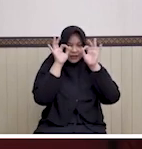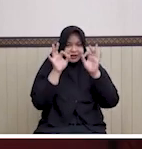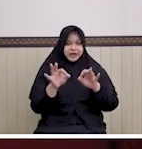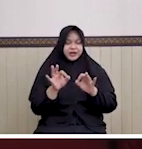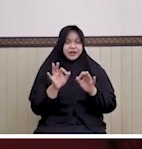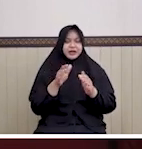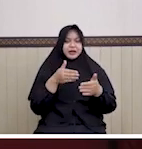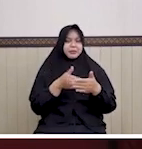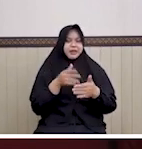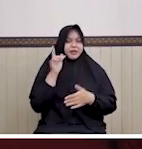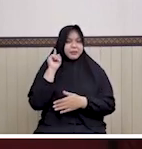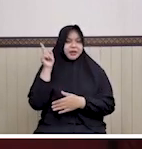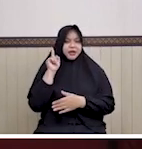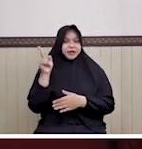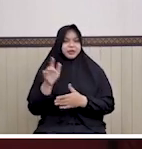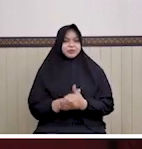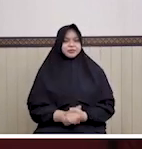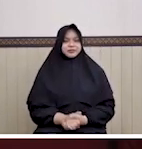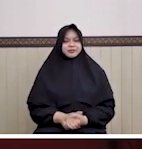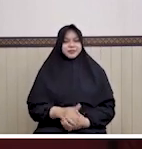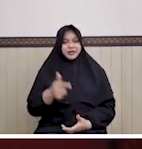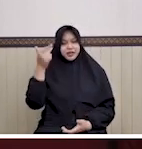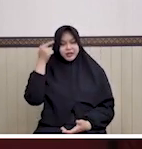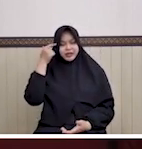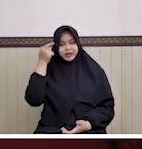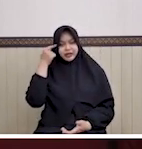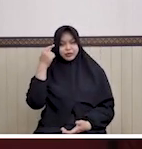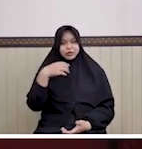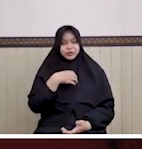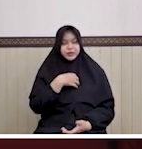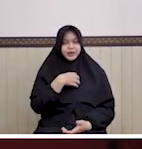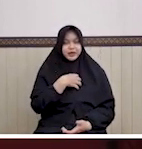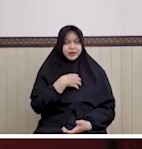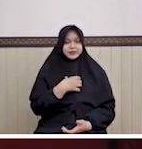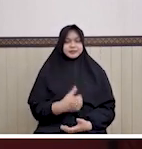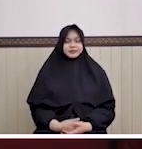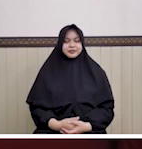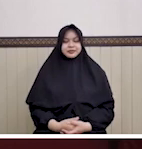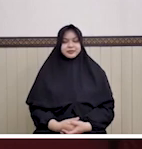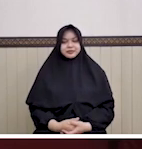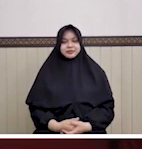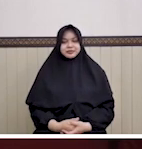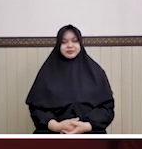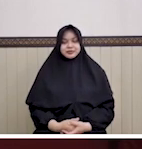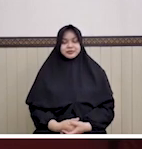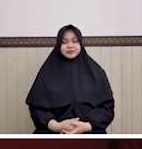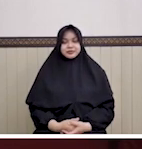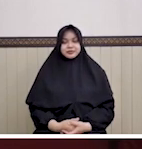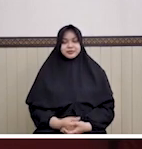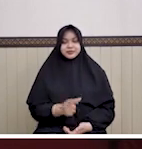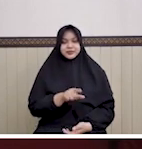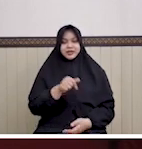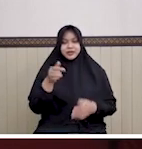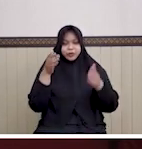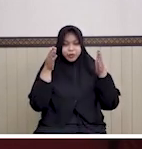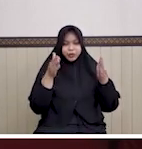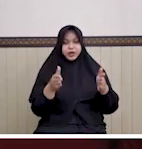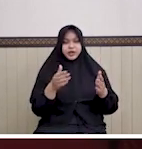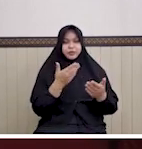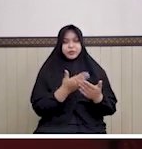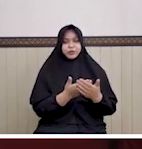pendengaran kemudian intelektualitas mental sehingga kemudian dalam konteks